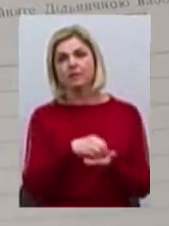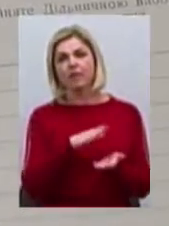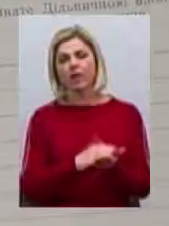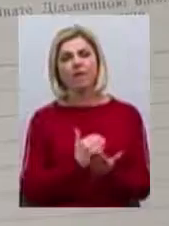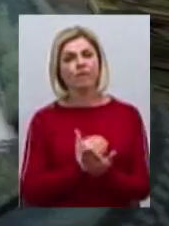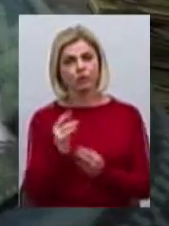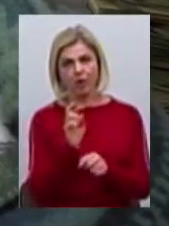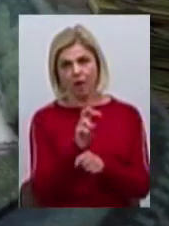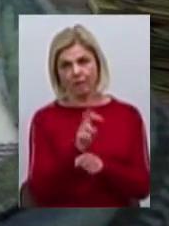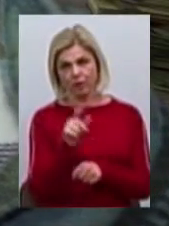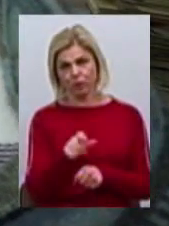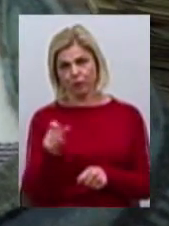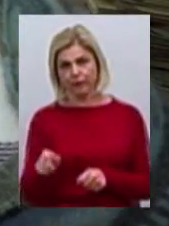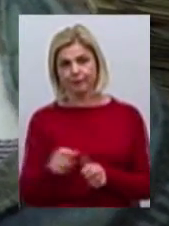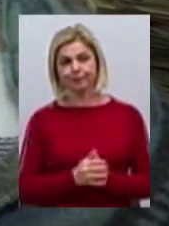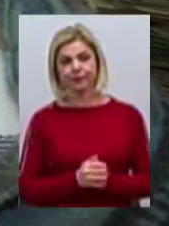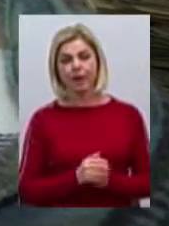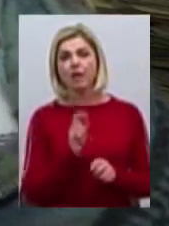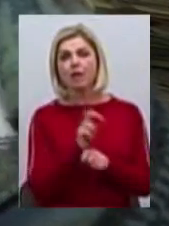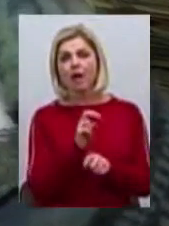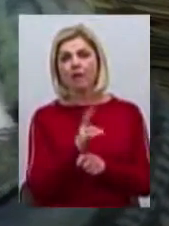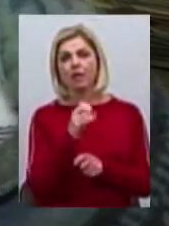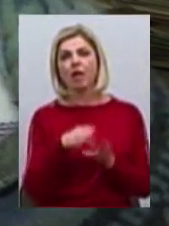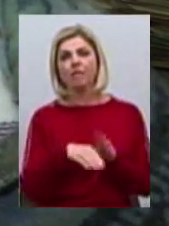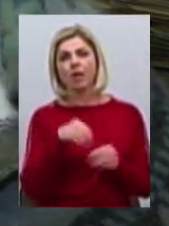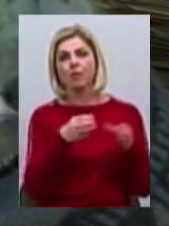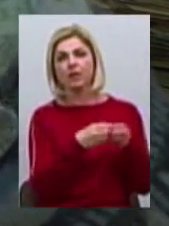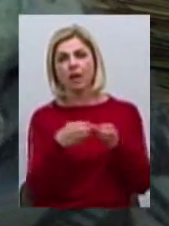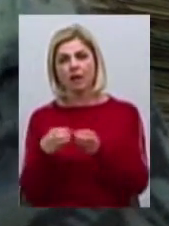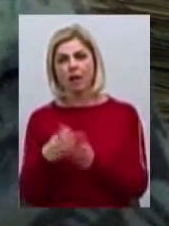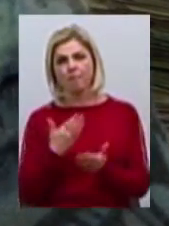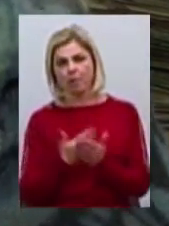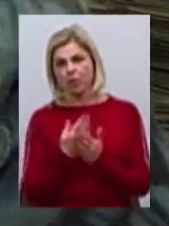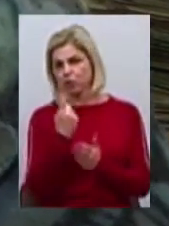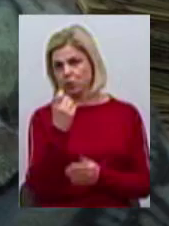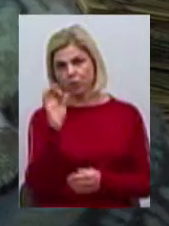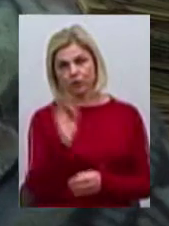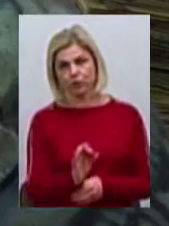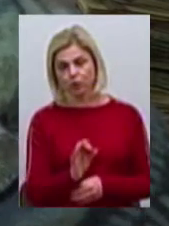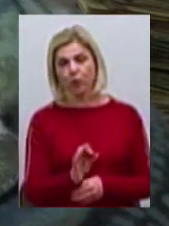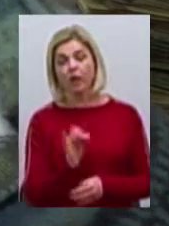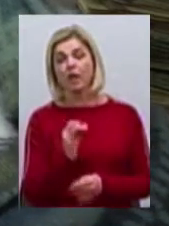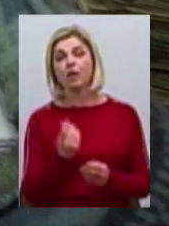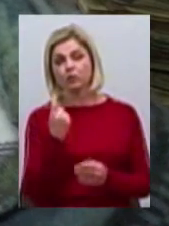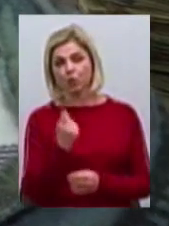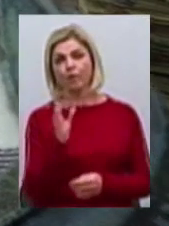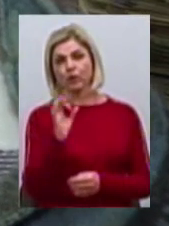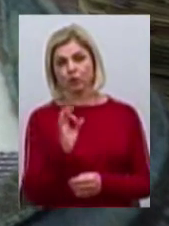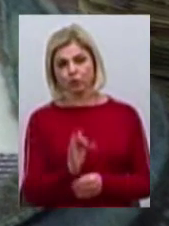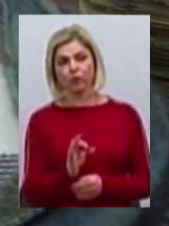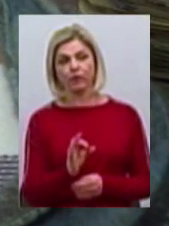явку виборців. Явка на виборчій дільниці була майже 100%. І майже